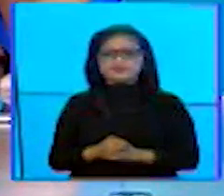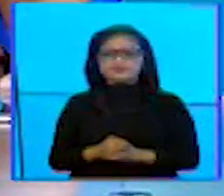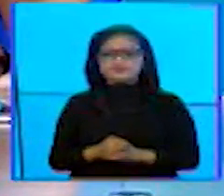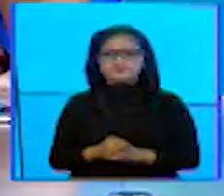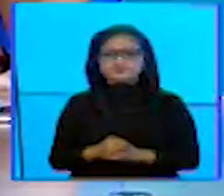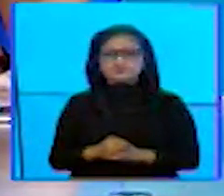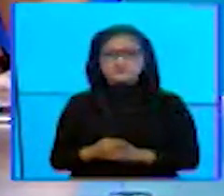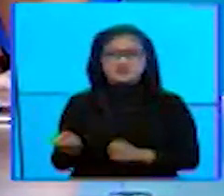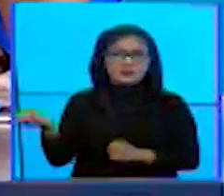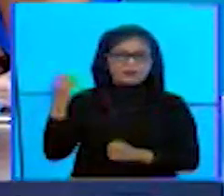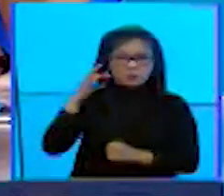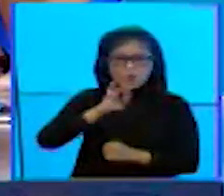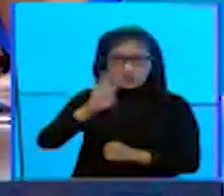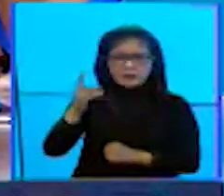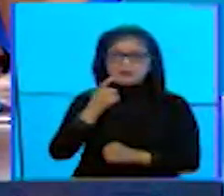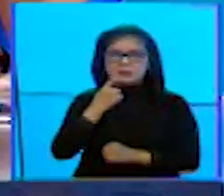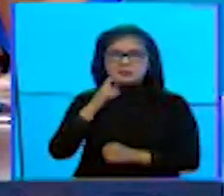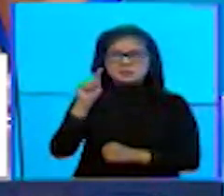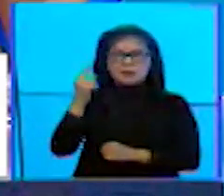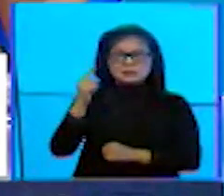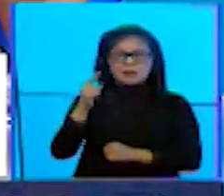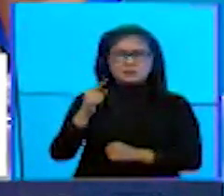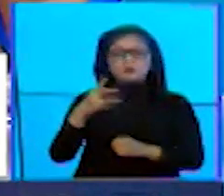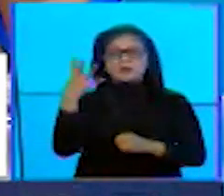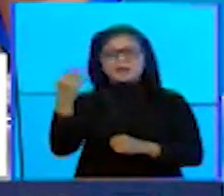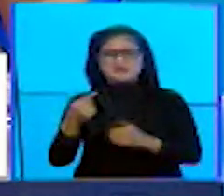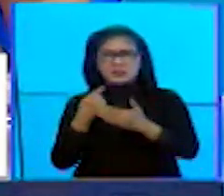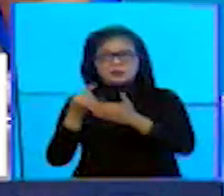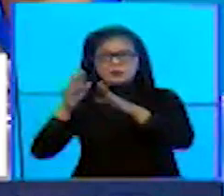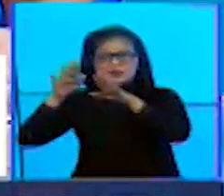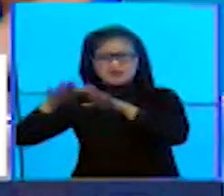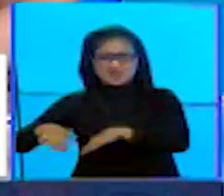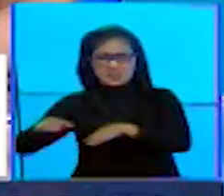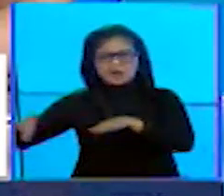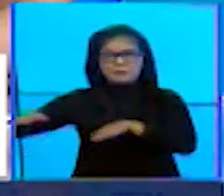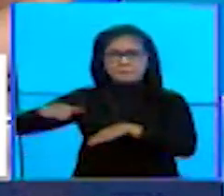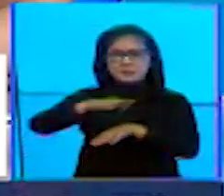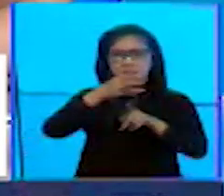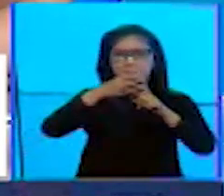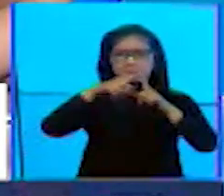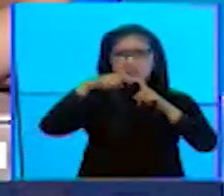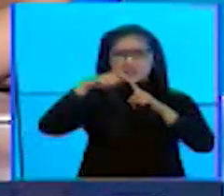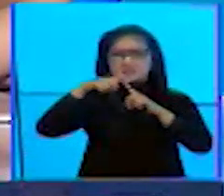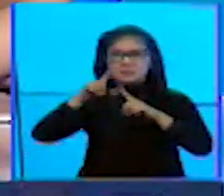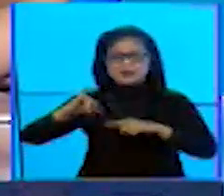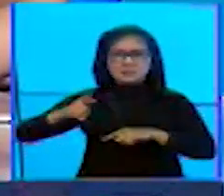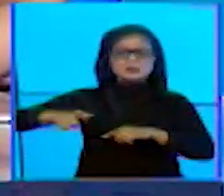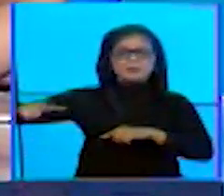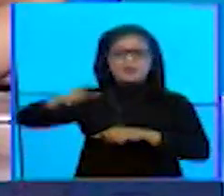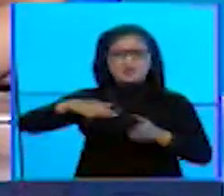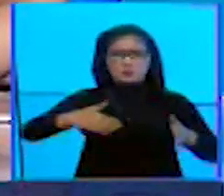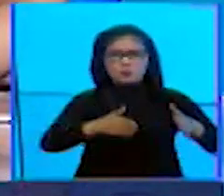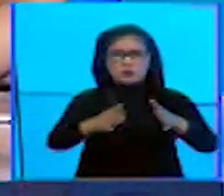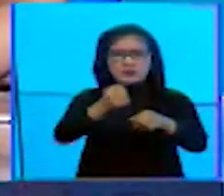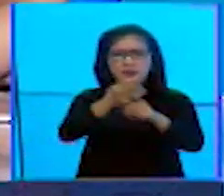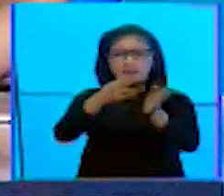Kita beralih ke informasi lainnya, pemirsa. Sebagai salah satu desa terisolir dan tertinggal, Desa Pantai Bakti di Kecamatan Muara Gembong, Bekasi masih